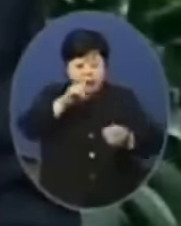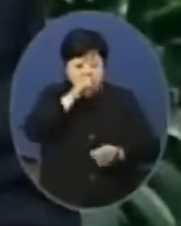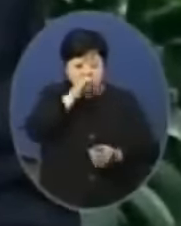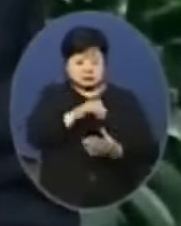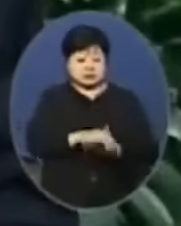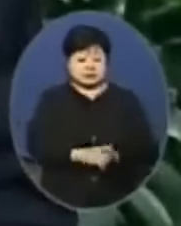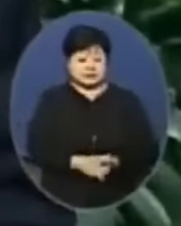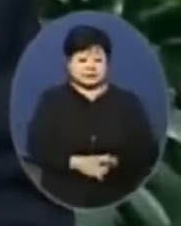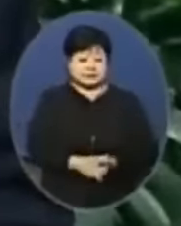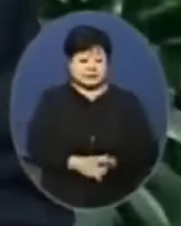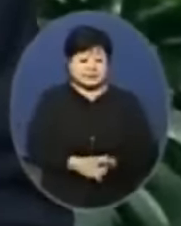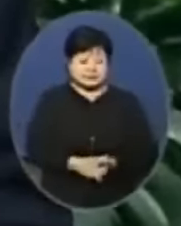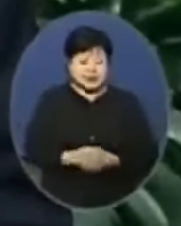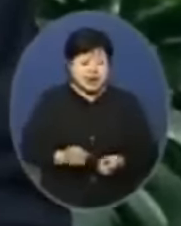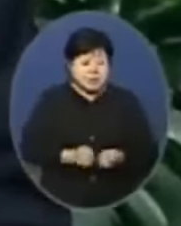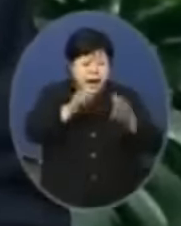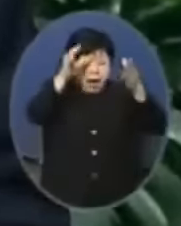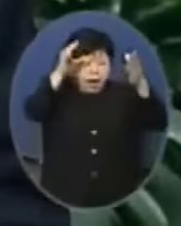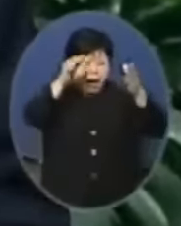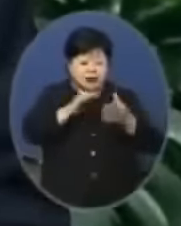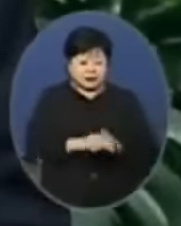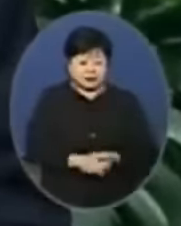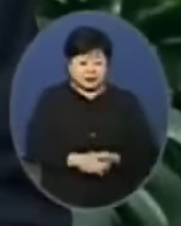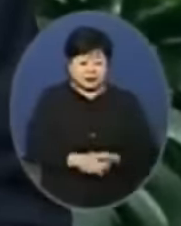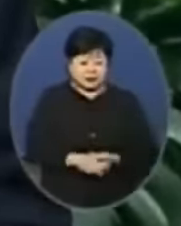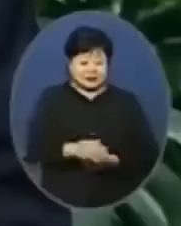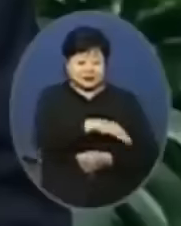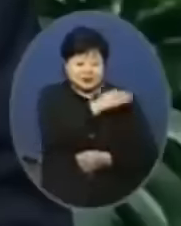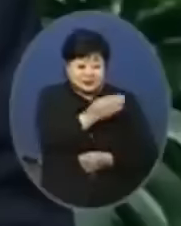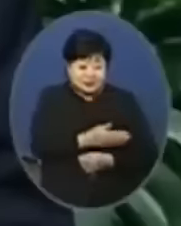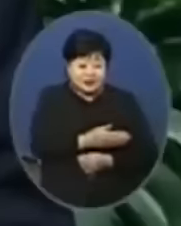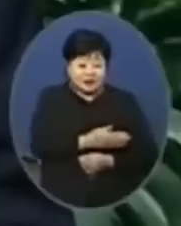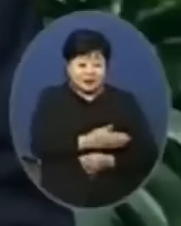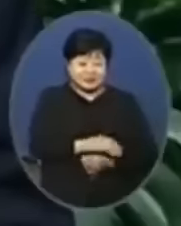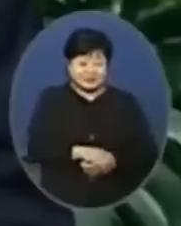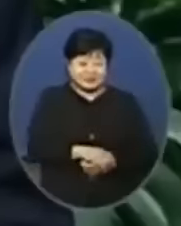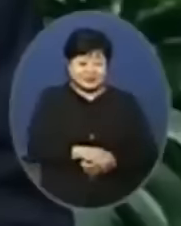쾅 터지는 다이나마이트인 것입니다. 그러나